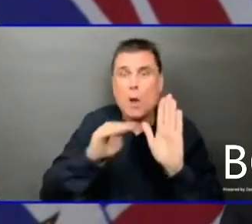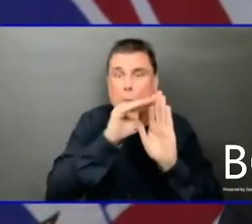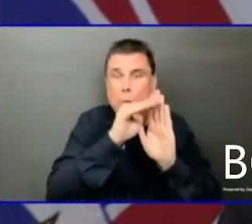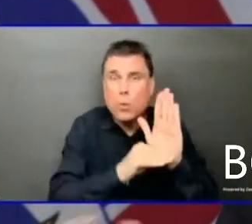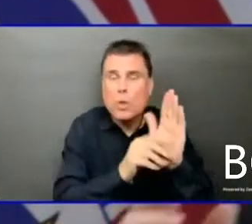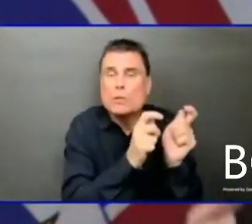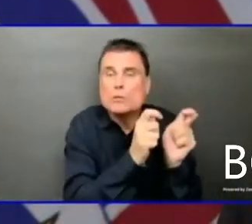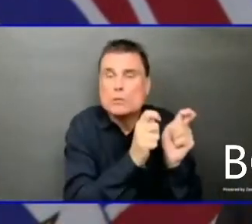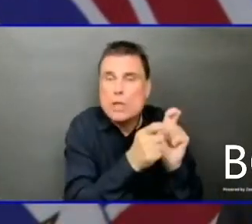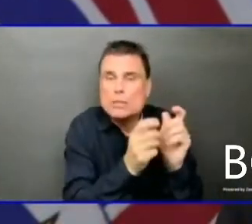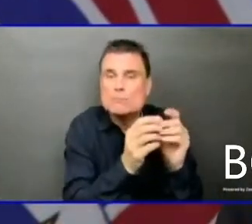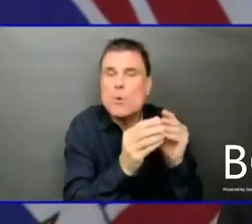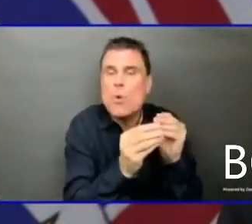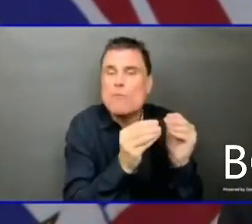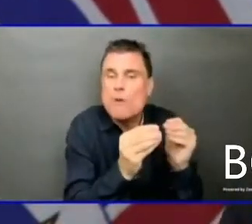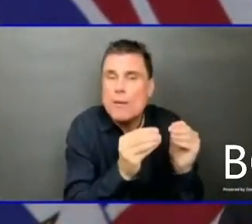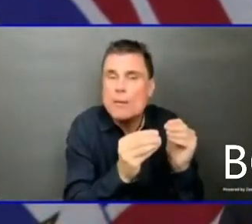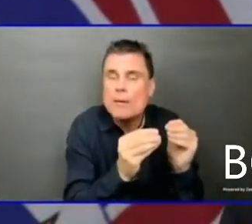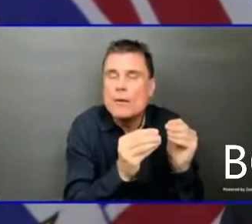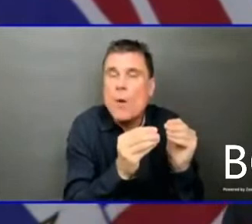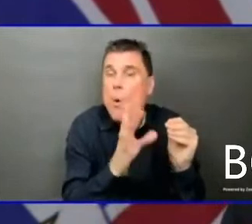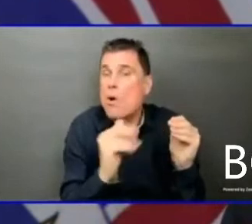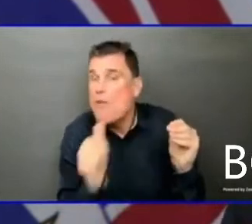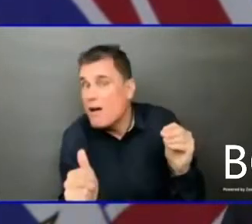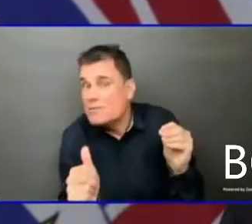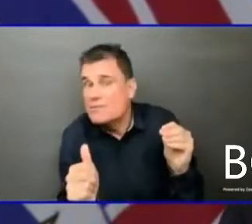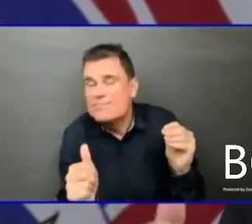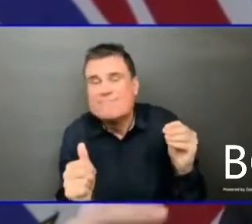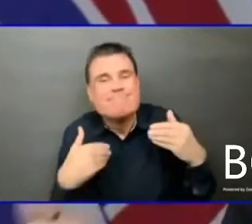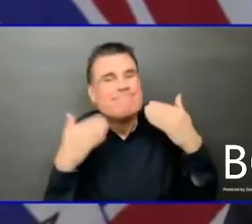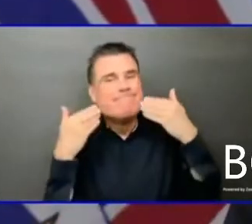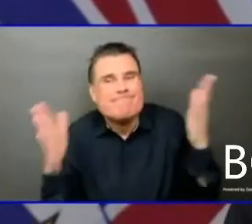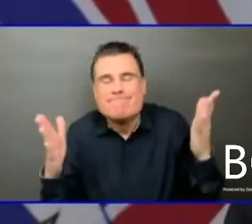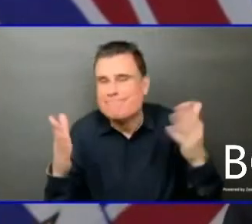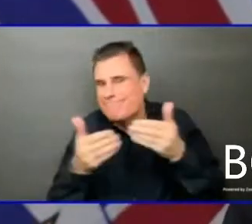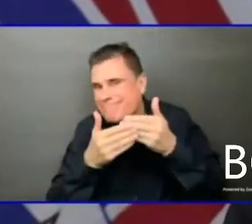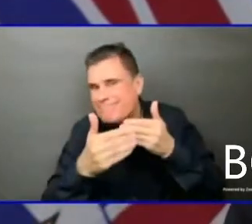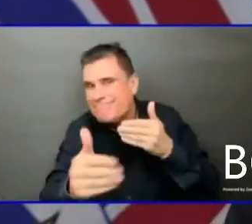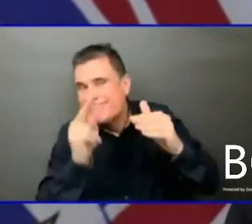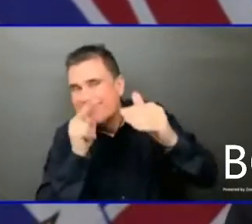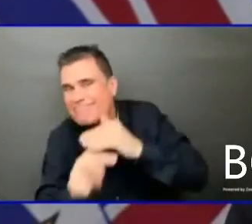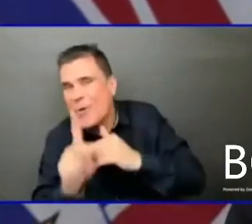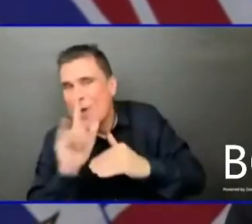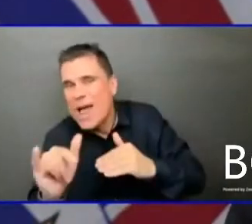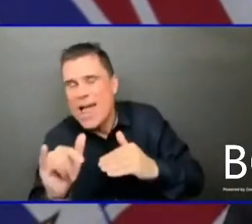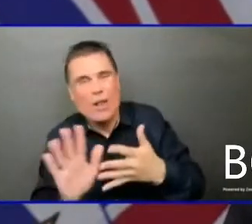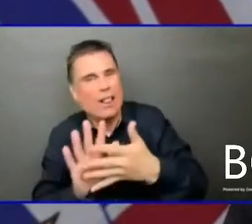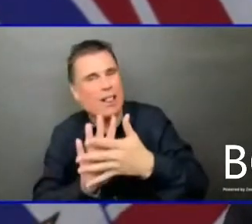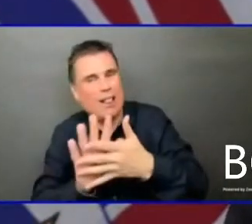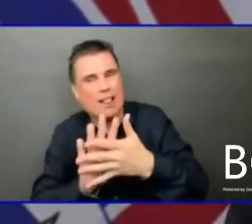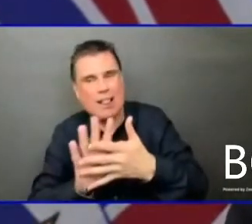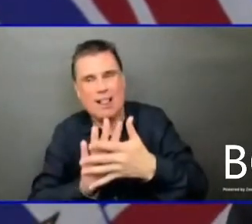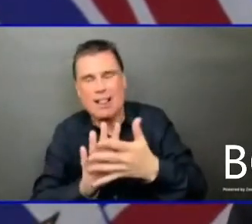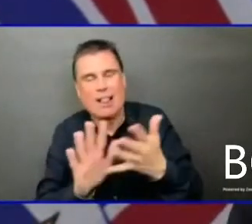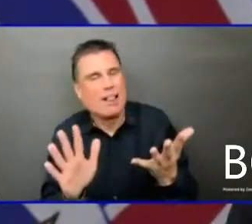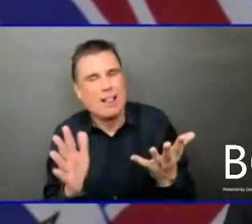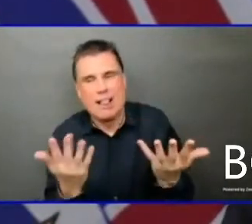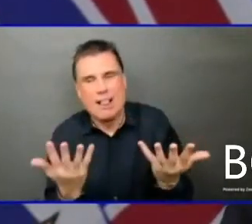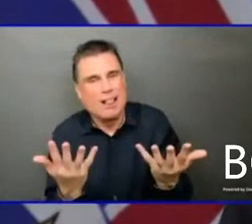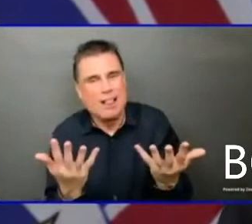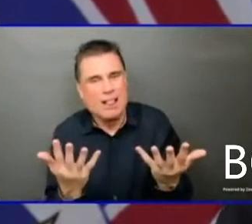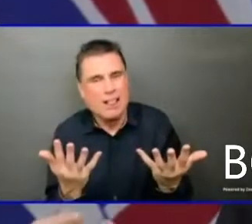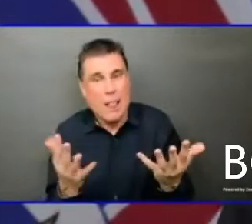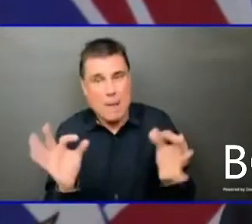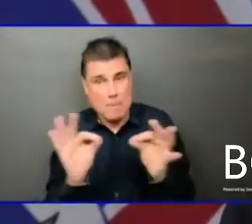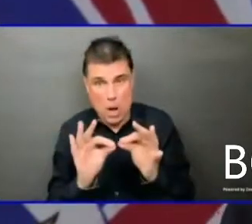制的 safely. 更多的 So we 他们 don't yet 更多的限制 know 措施了之 what 后 that 他 is. 们是找 And 正面 that's 走 why 的 I'm leaving it open-ended. 所以 I'm 我们 not 现在 putting 没有 an 把 end 这个